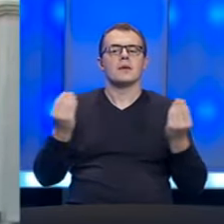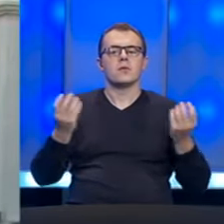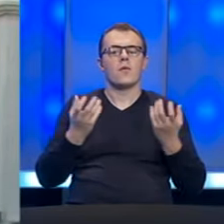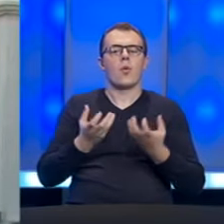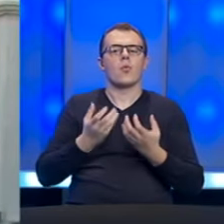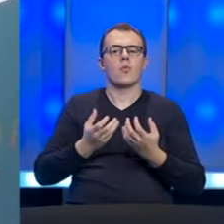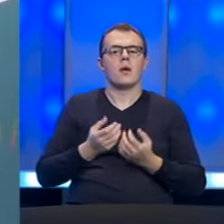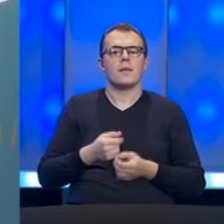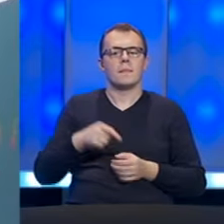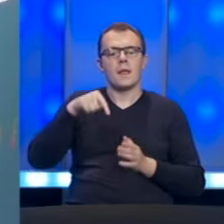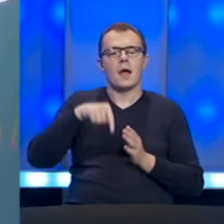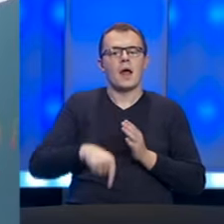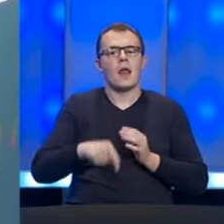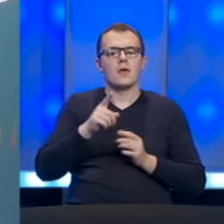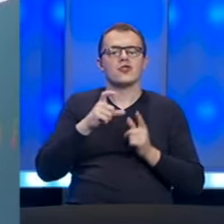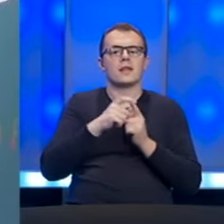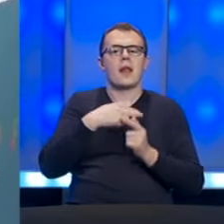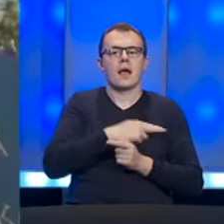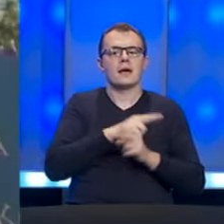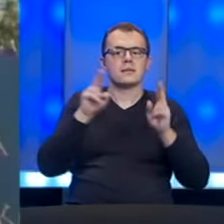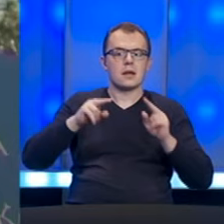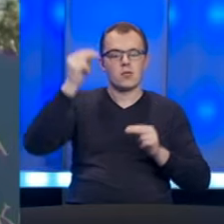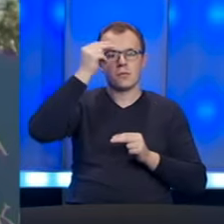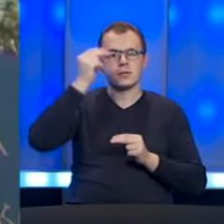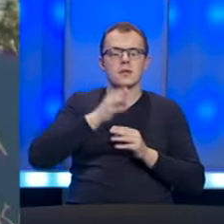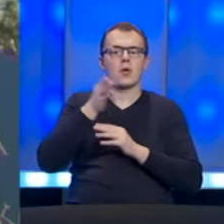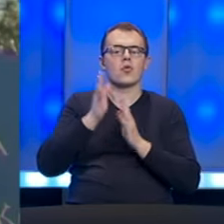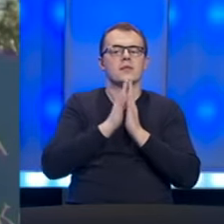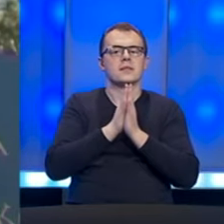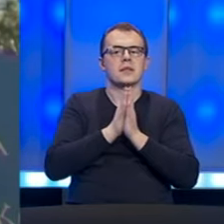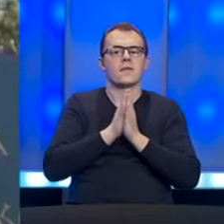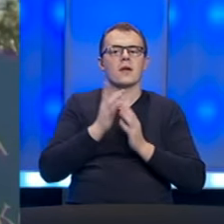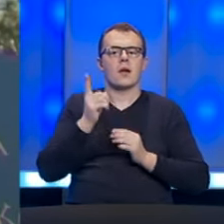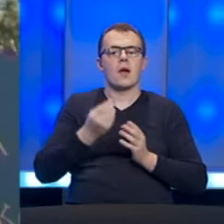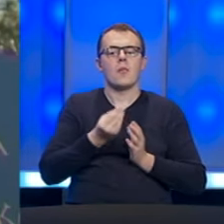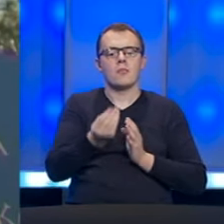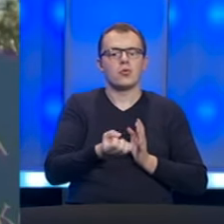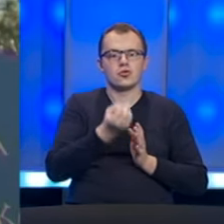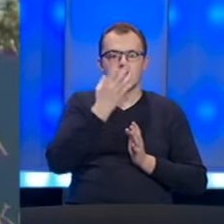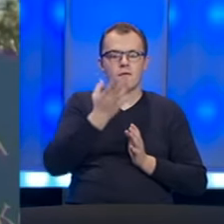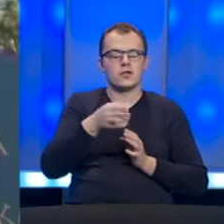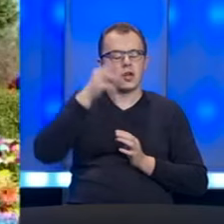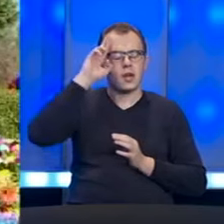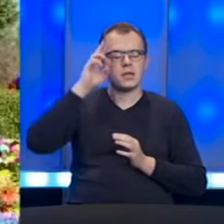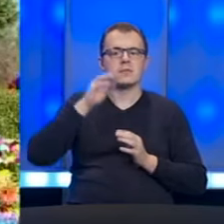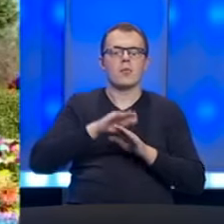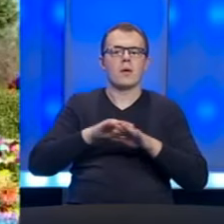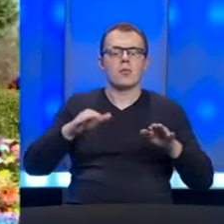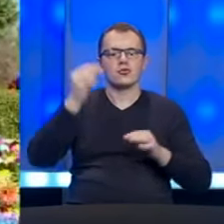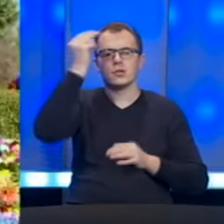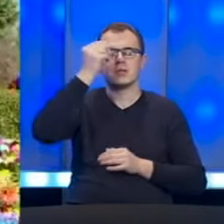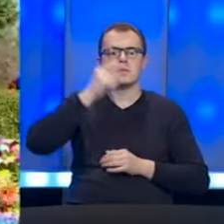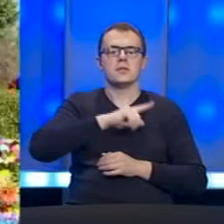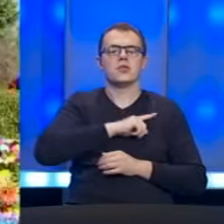okupljanja. Najuža delegacija iz Republike Srpske kod crkve Presvete Bogorodice položit će vijenac na spomen ploču srpskim